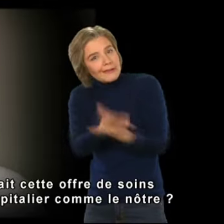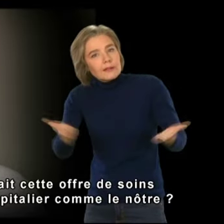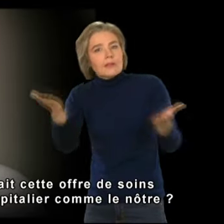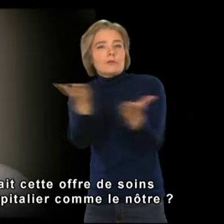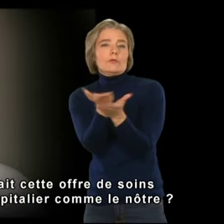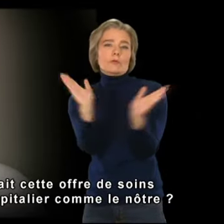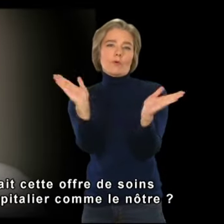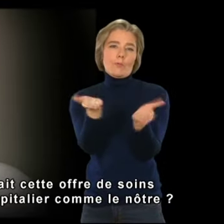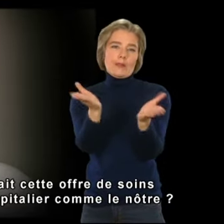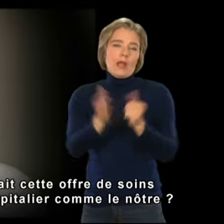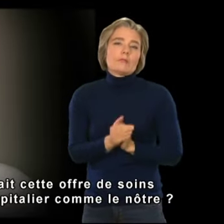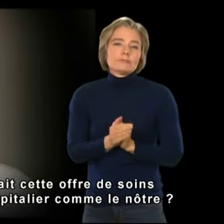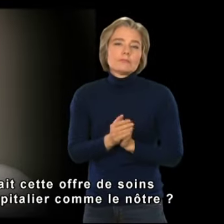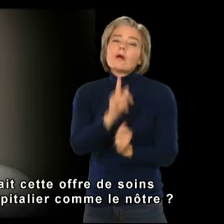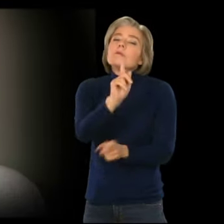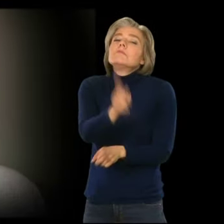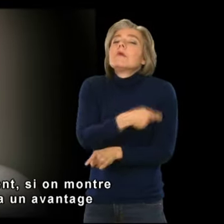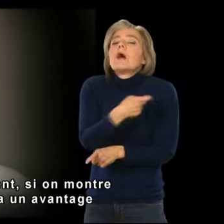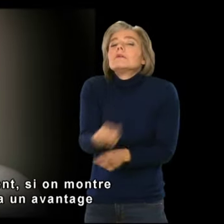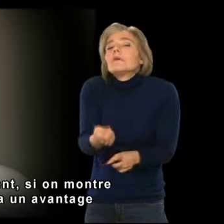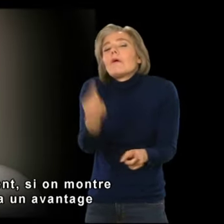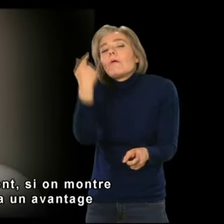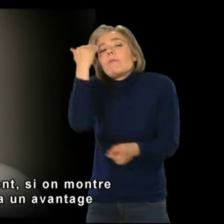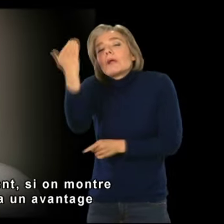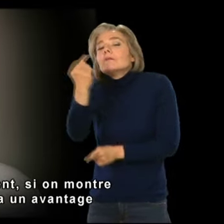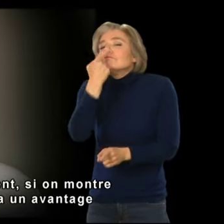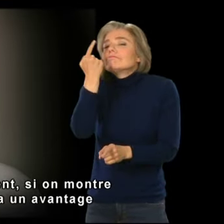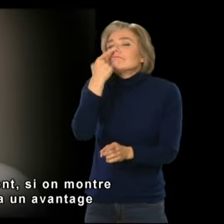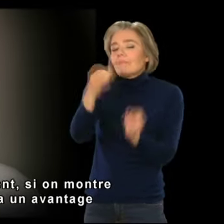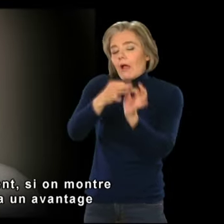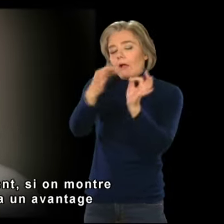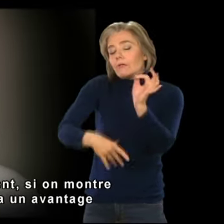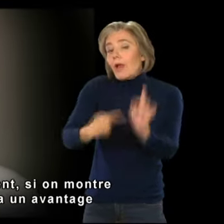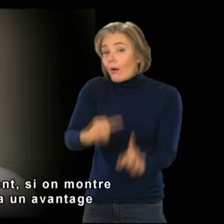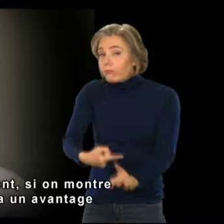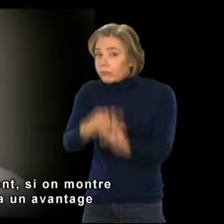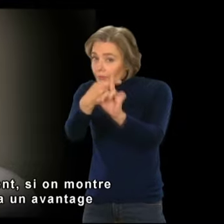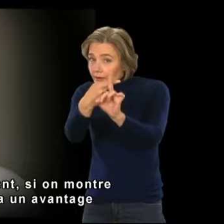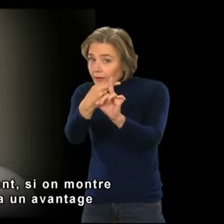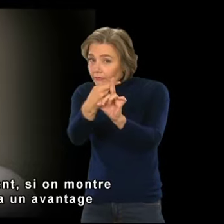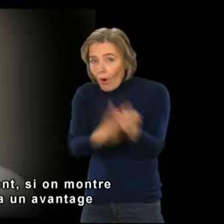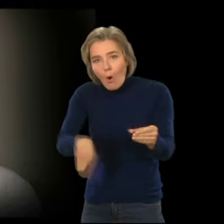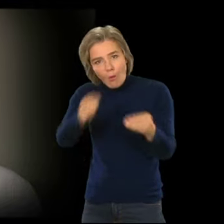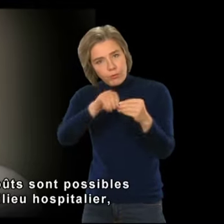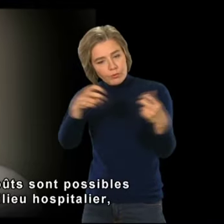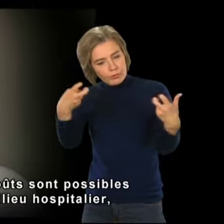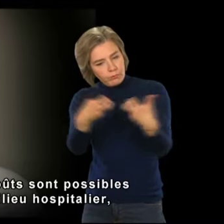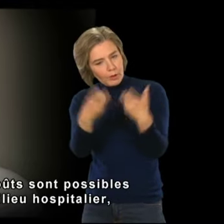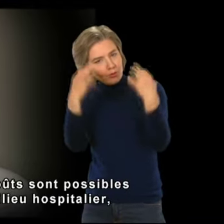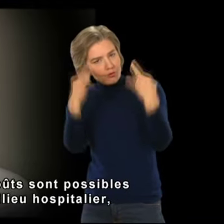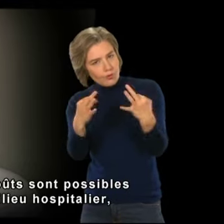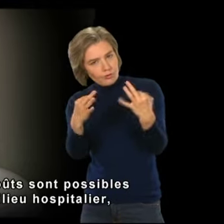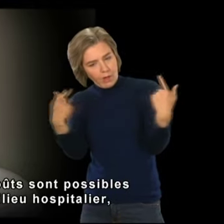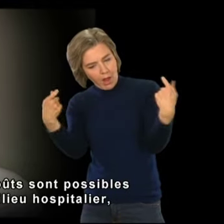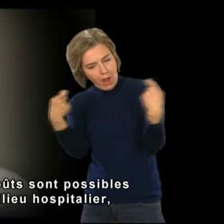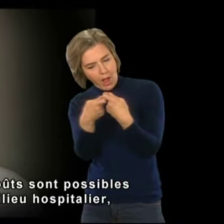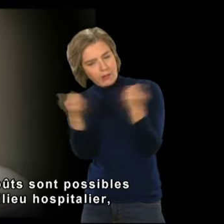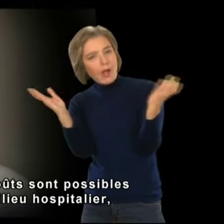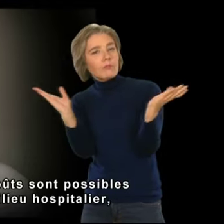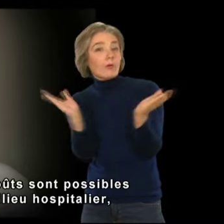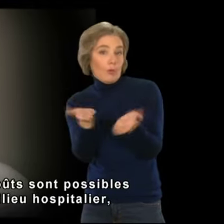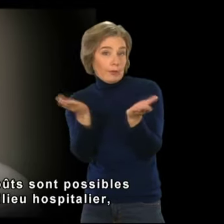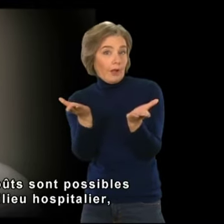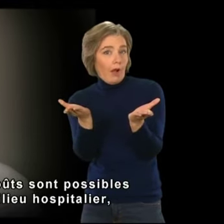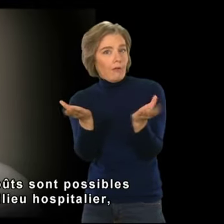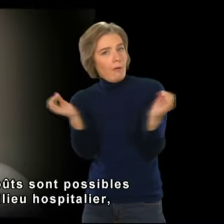milieu hospitalier tel que le nôtre. Et évidemment, si on montre qu'il y a un avantage et que les coûts